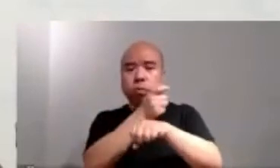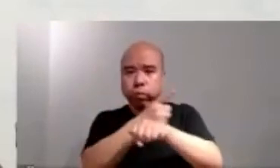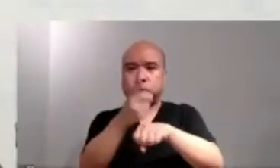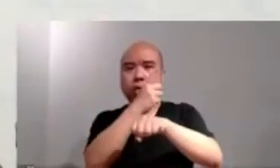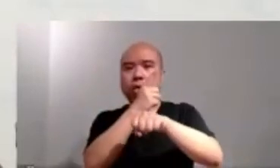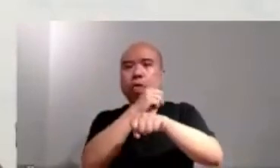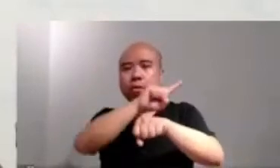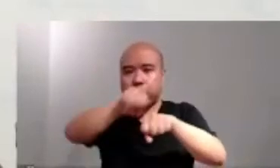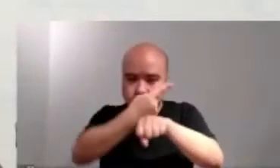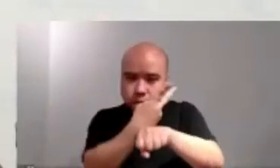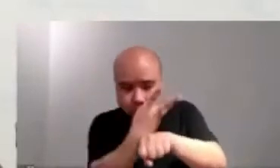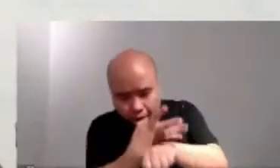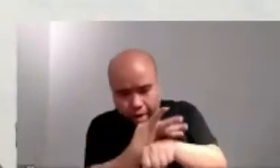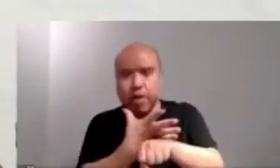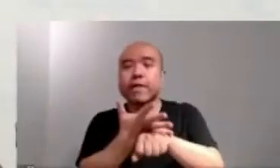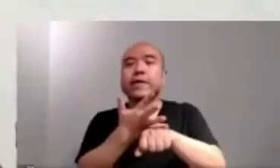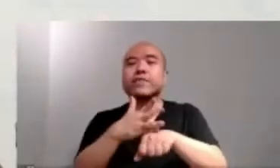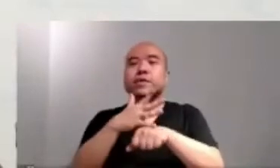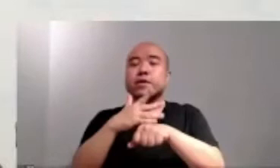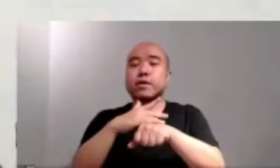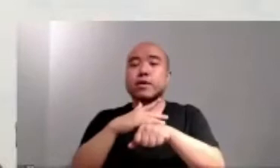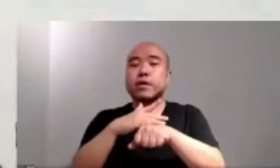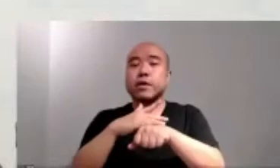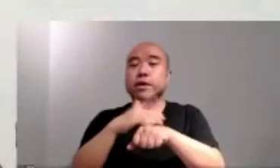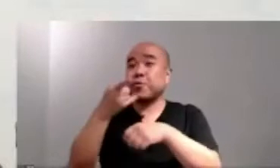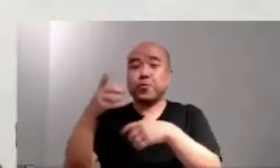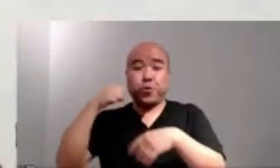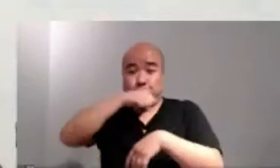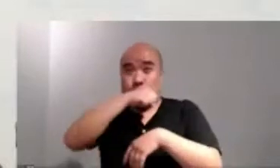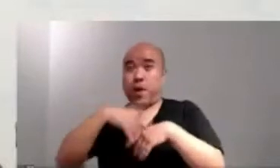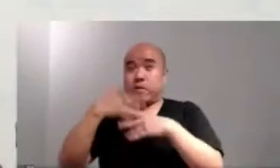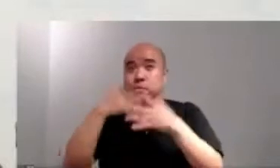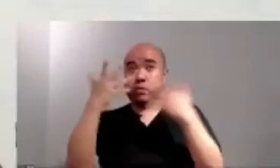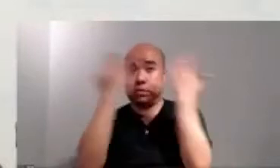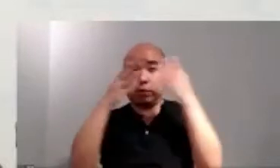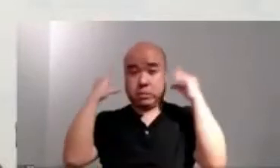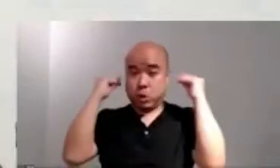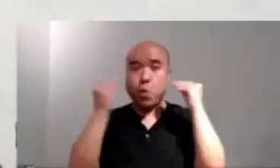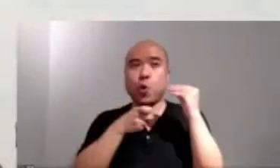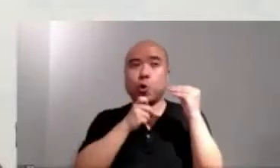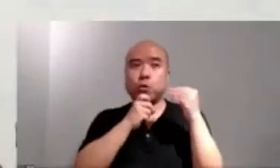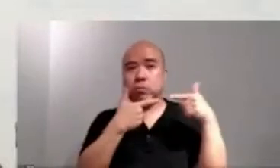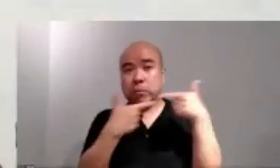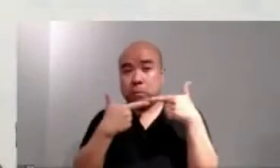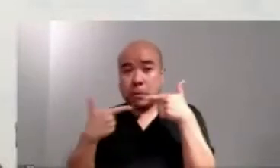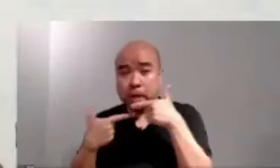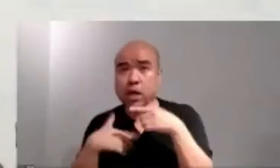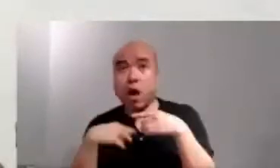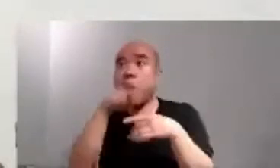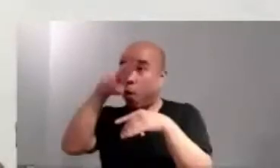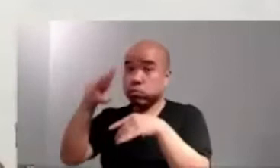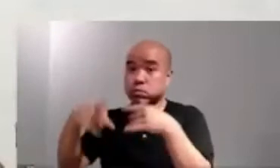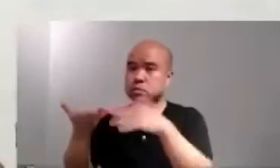你知啦，台灣啲電視節目嗰啲新聞節目咧，做到好似連續劇咁噶嘛。咁幾個鐘頭之後，終於揾到一個電話俾呢一